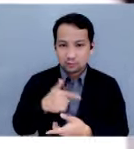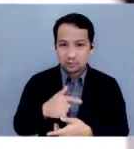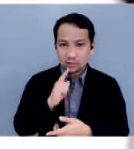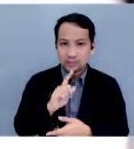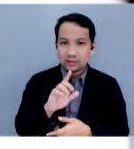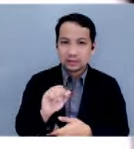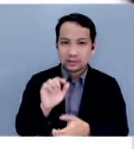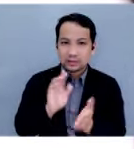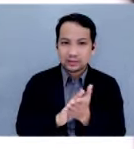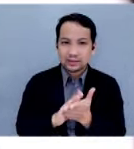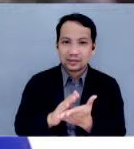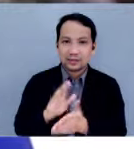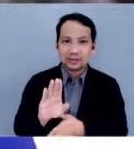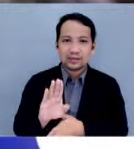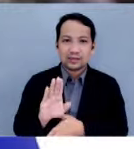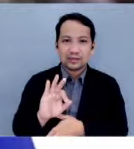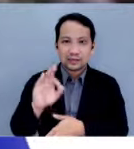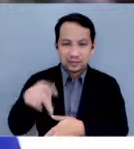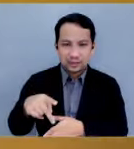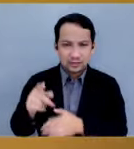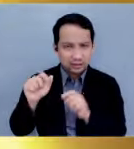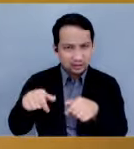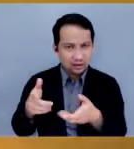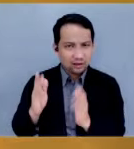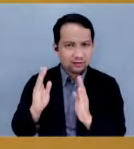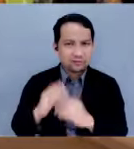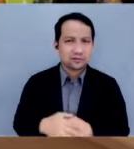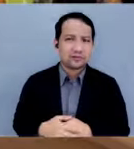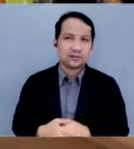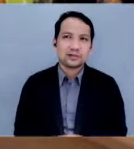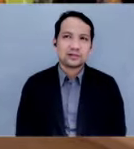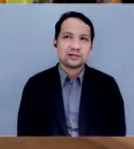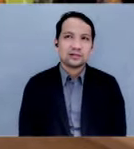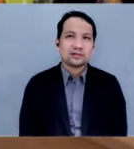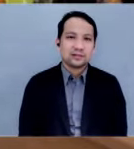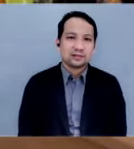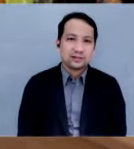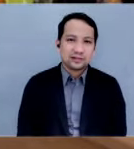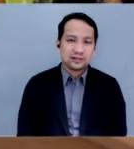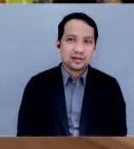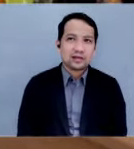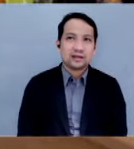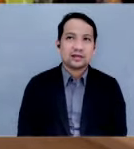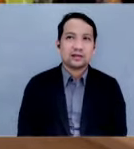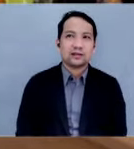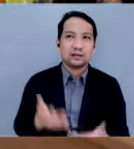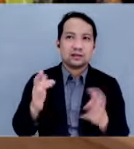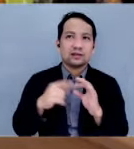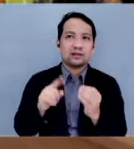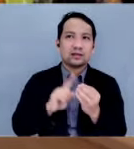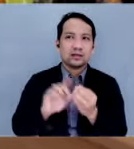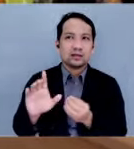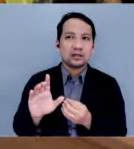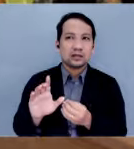ng Bureau of Fire Protection. Legal po ba to? Legal po yan. Ang lahat ng fire